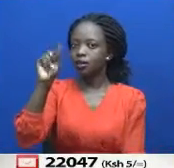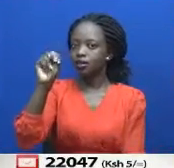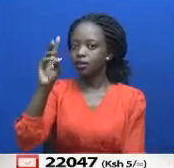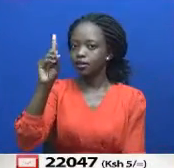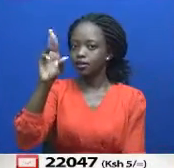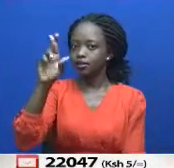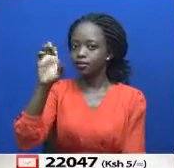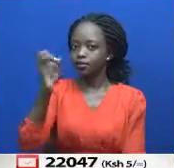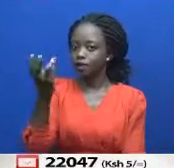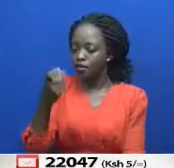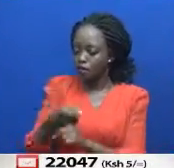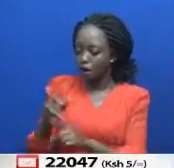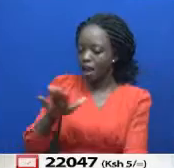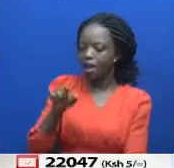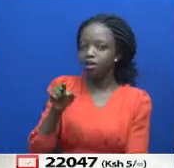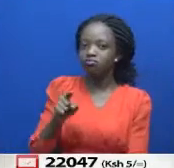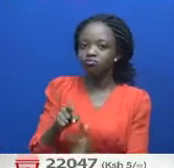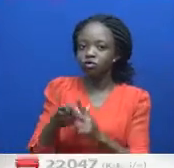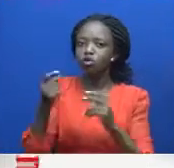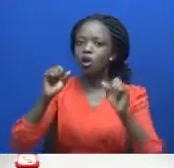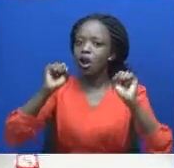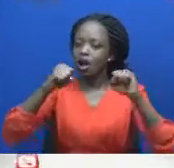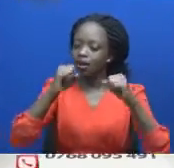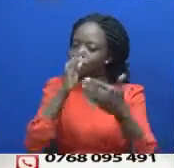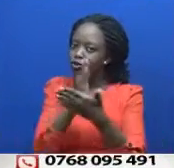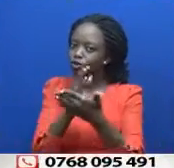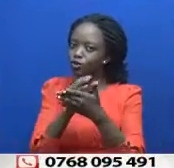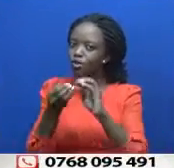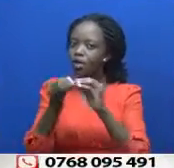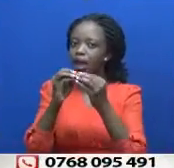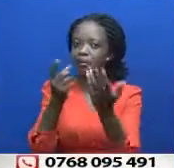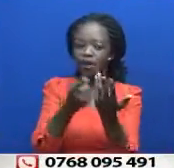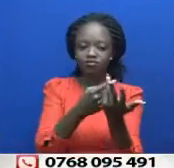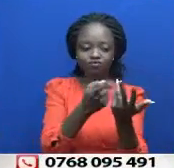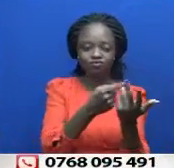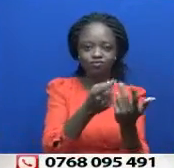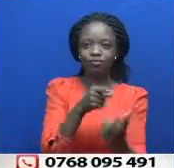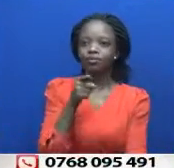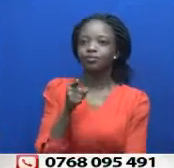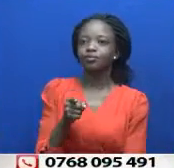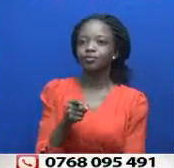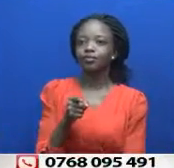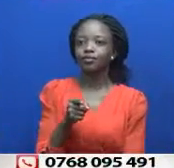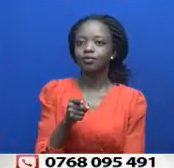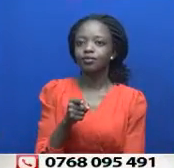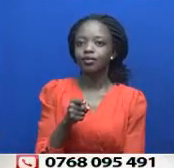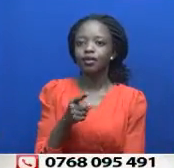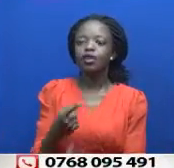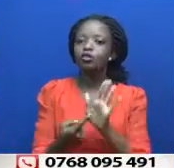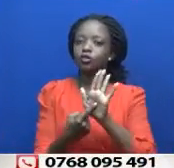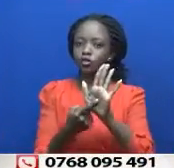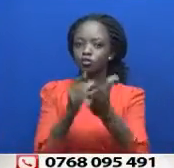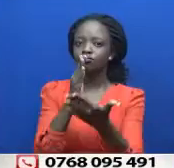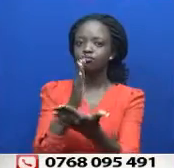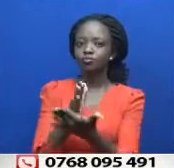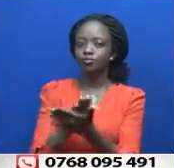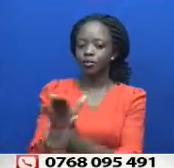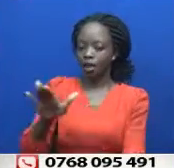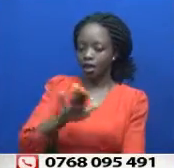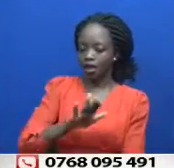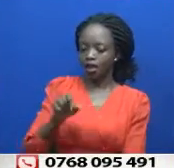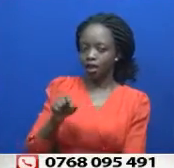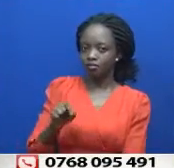unatoka magharibi ya Kenya, mwanzo unakubaliana na takwimu hizi, na takwimu hizi imebainika wazi kwamba eneo la kati ya